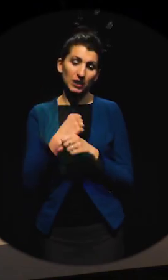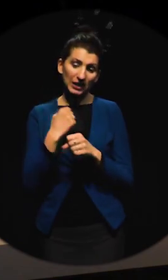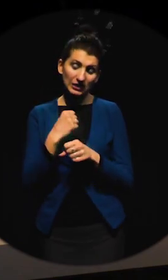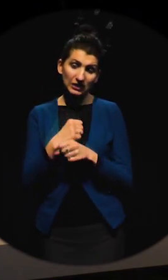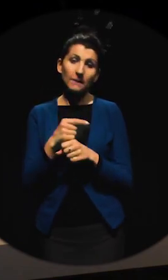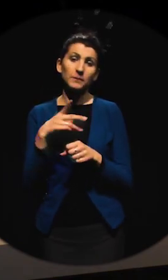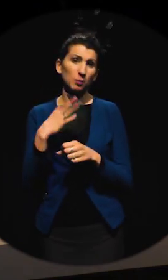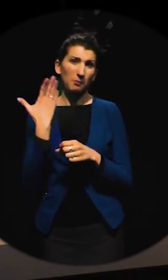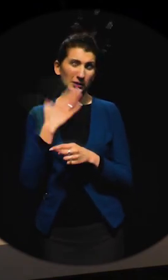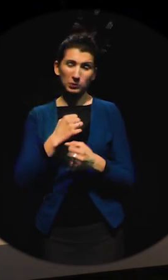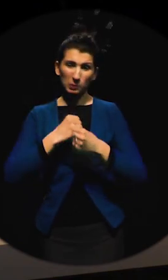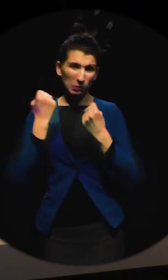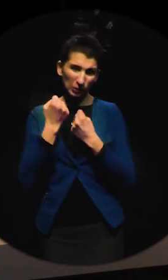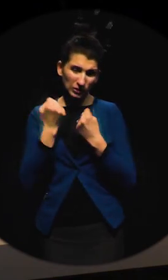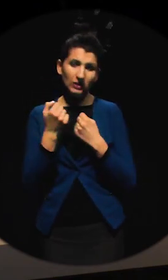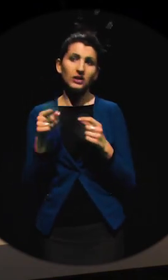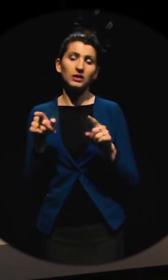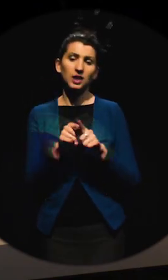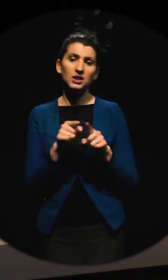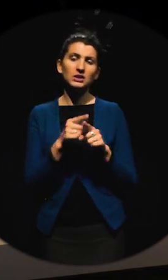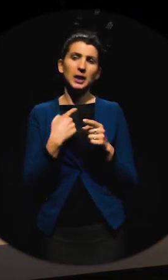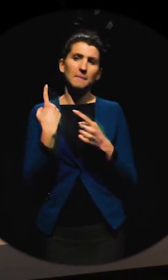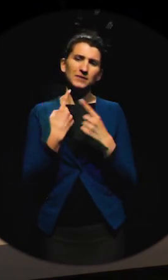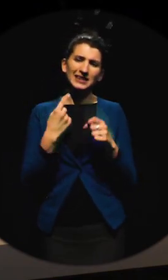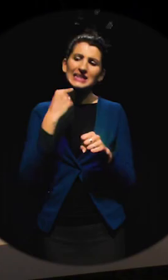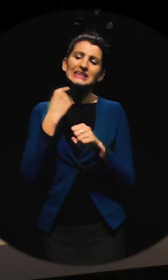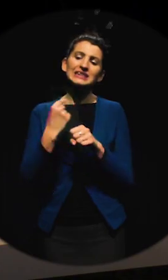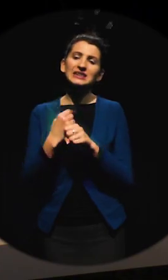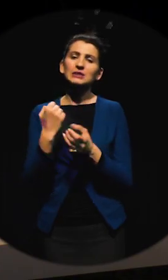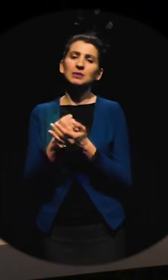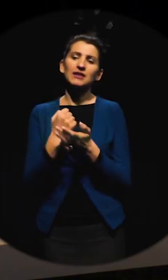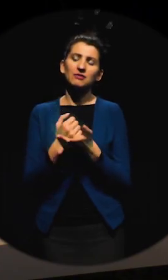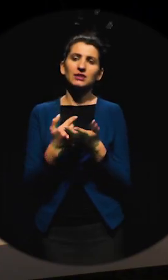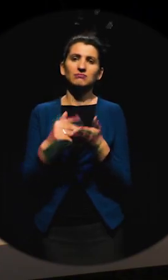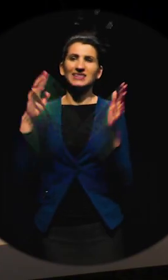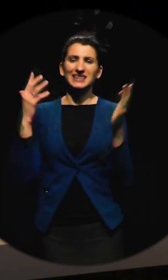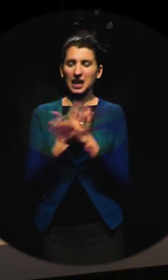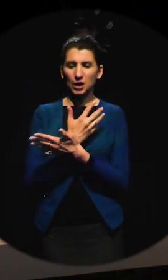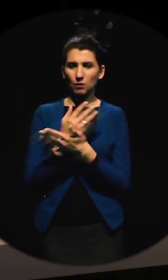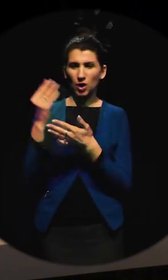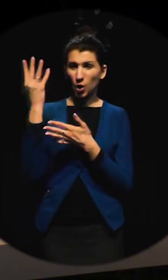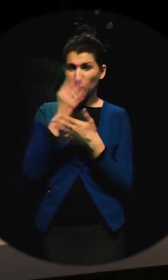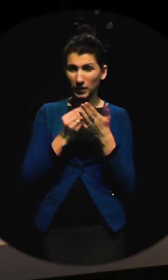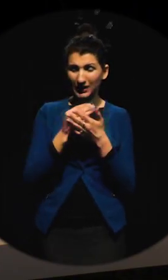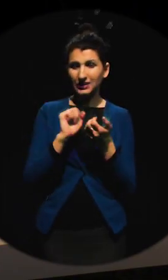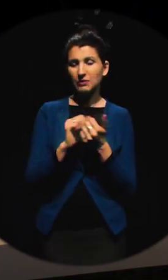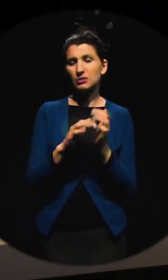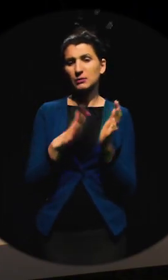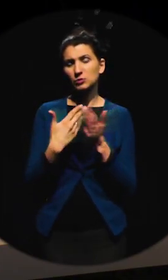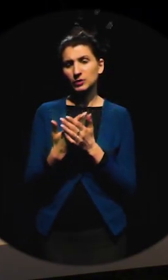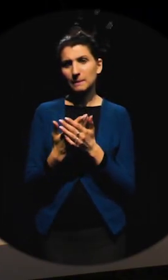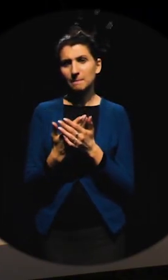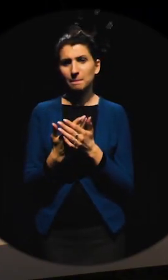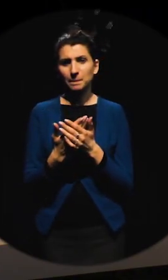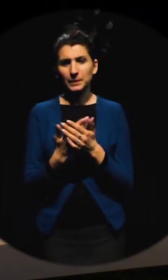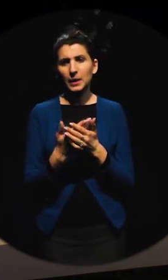też gdzieś decyzje na pewne radykalne też obrazy, czy na radykalne